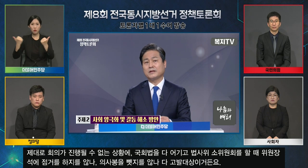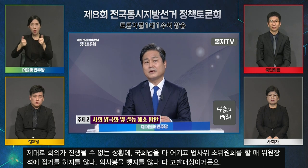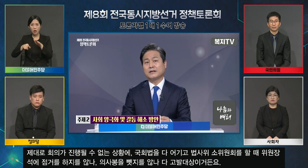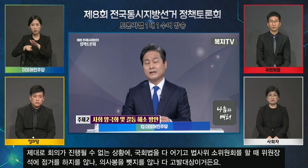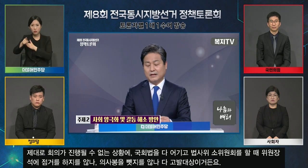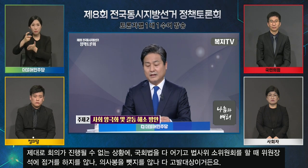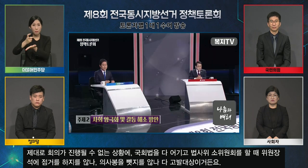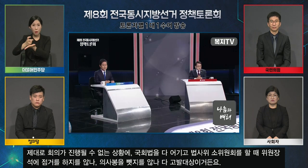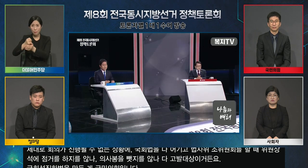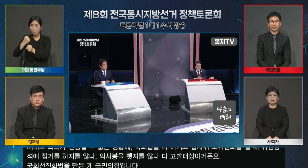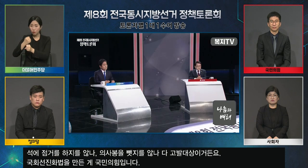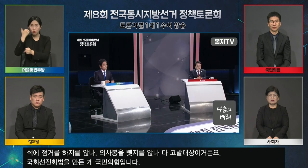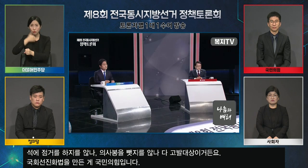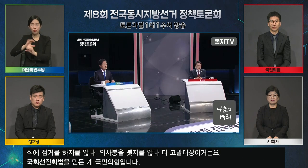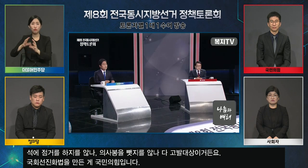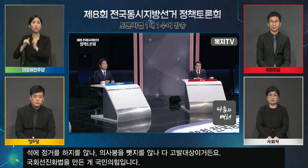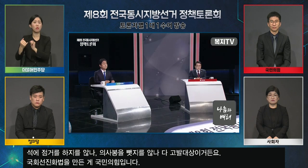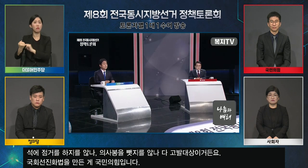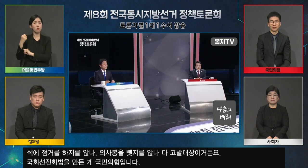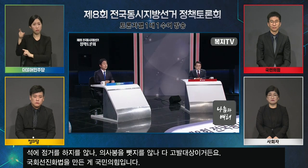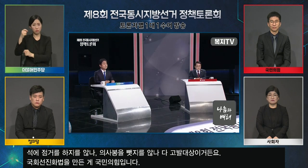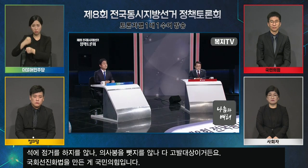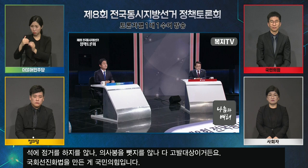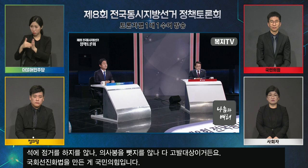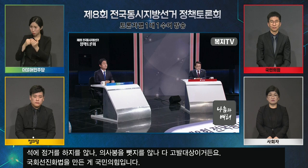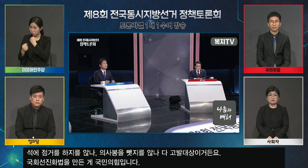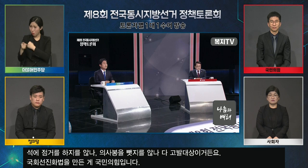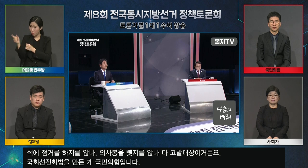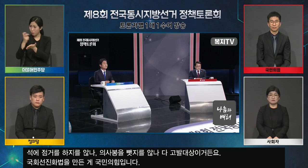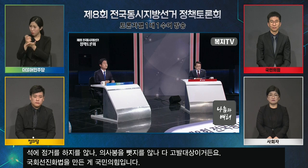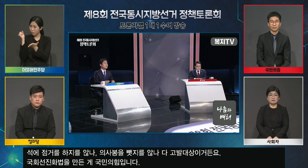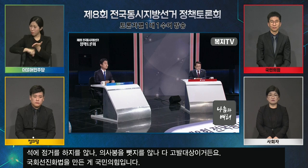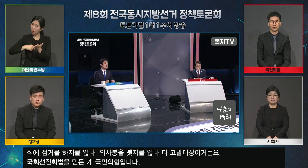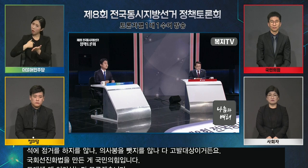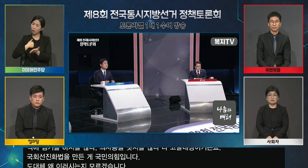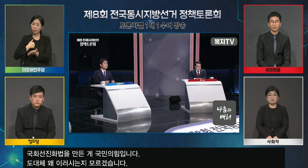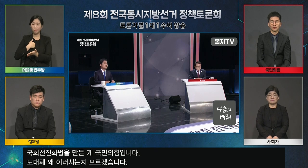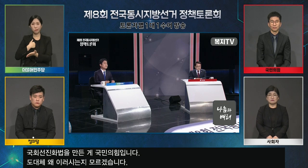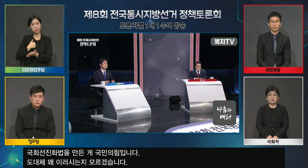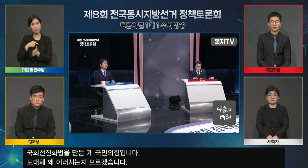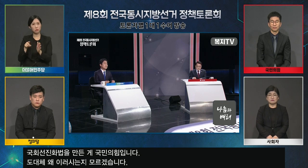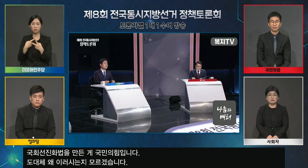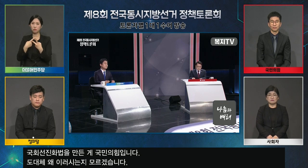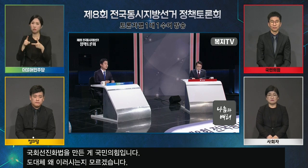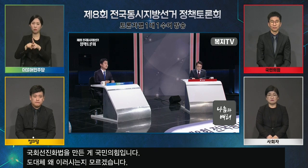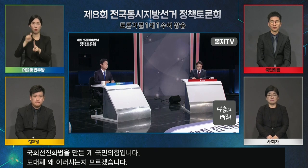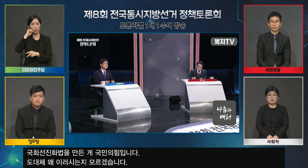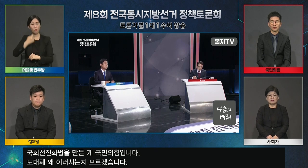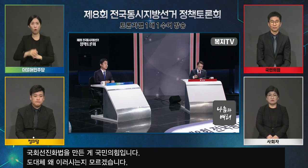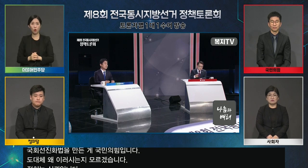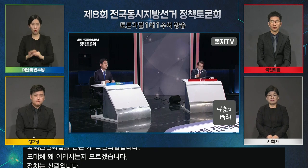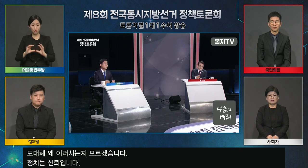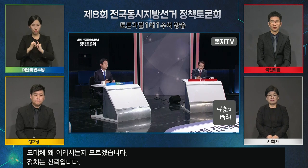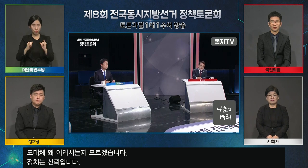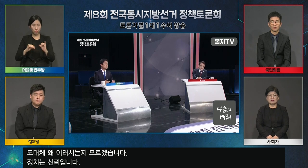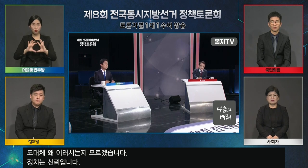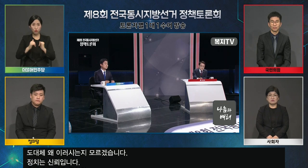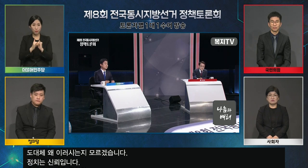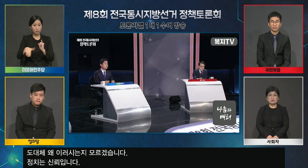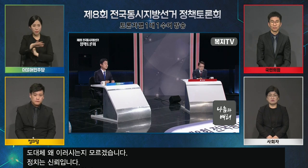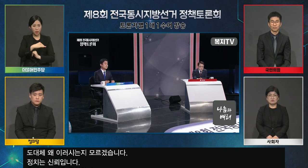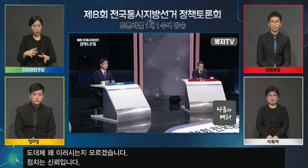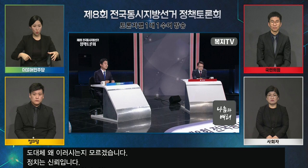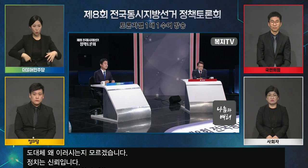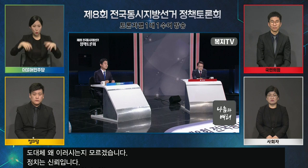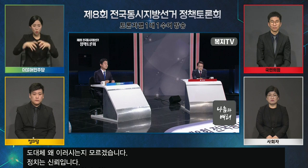모르겠습니다. 정치는 신뢰입니다. 우리가 국민을 통합할 수 있는 자산이 뭐가 있겠습니까? 서로 믿지